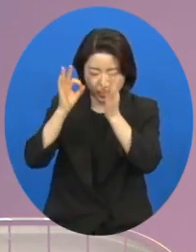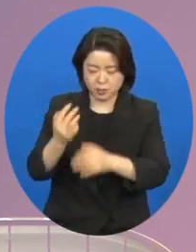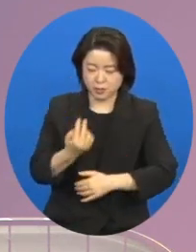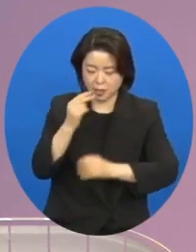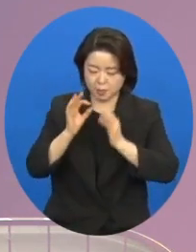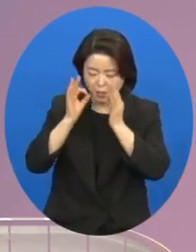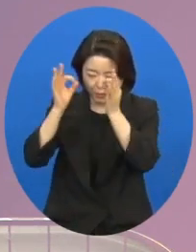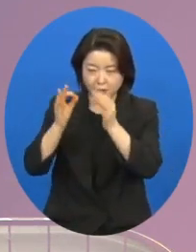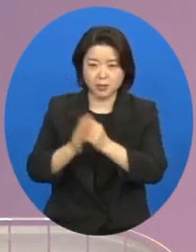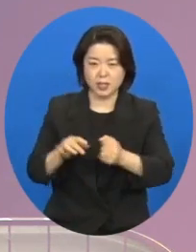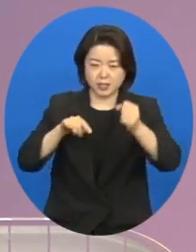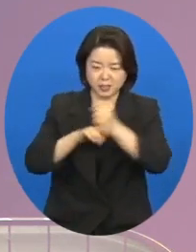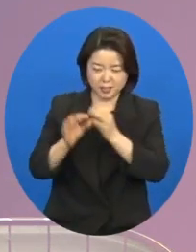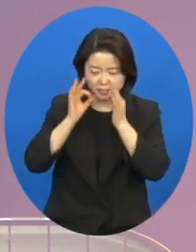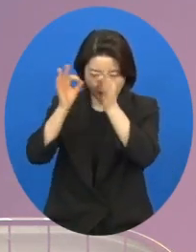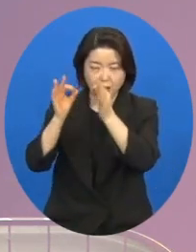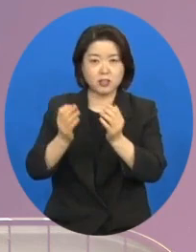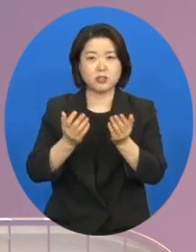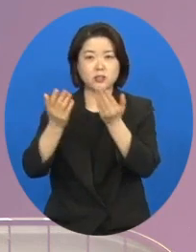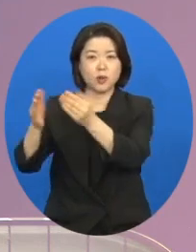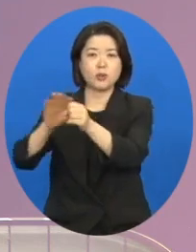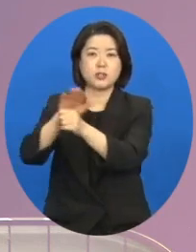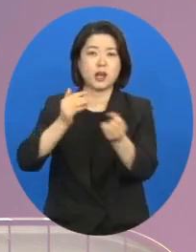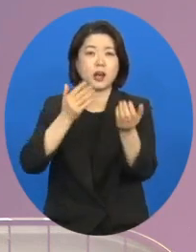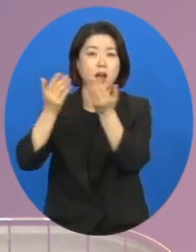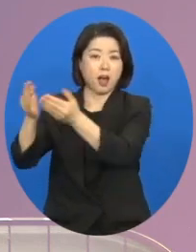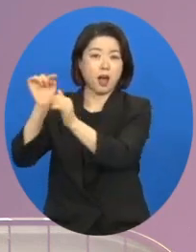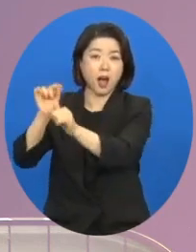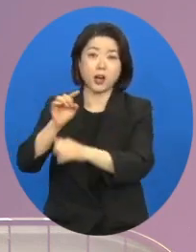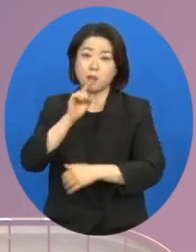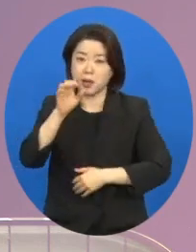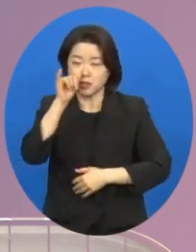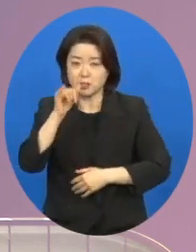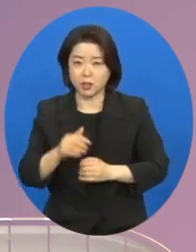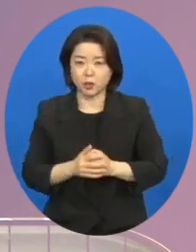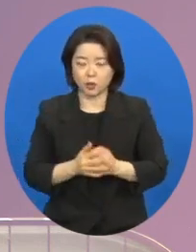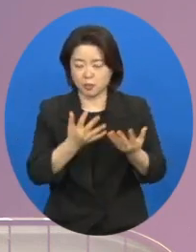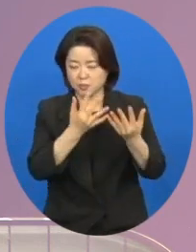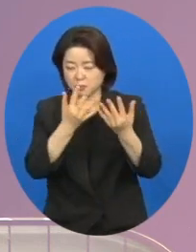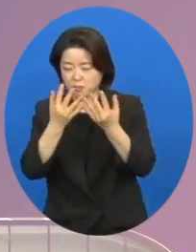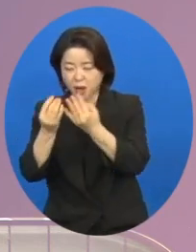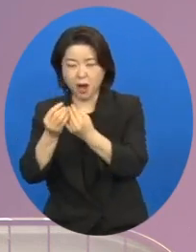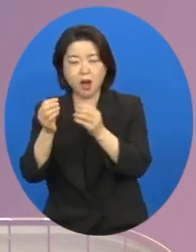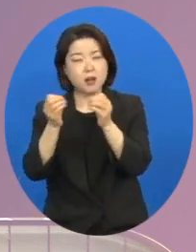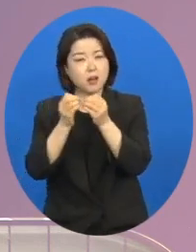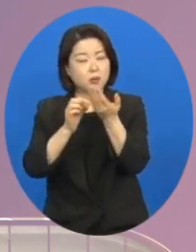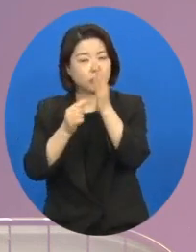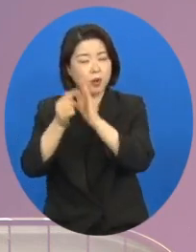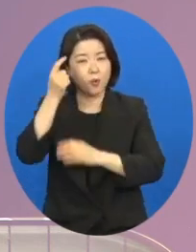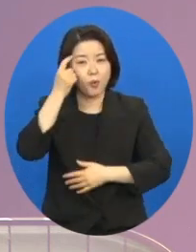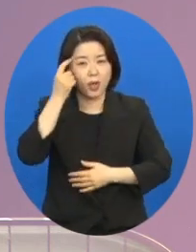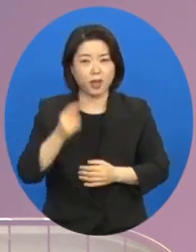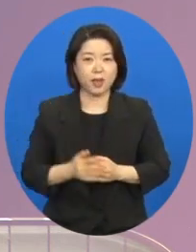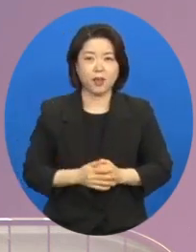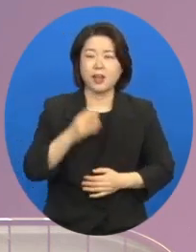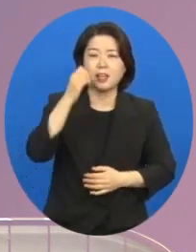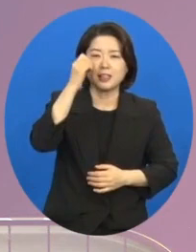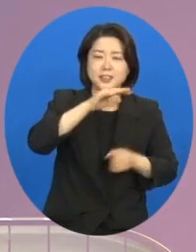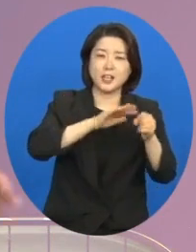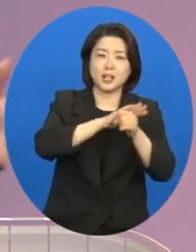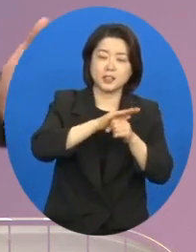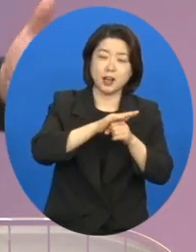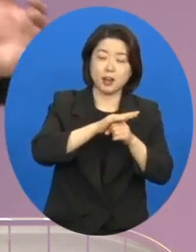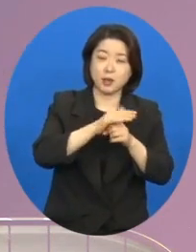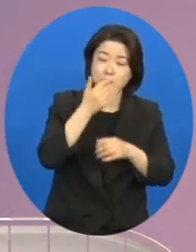다해서, 뜻을 다해서 사랑하라. 왜 이 수많은 부사들이 붙는 걸까요? 여러분, 그냥 사랑이 되는 게 아니라